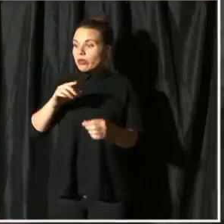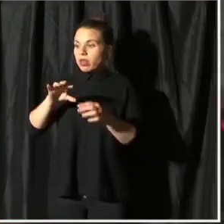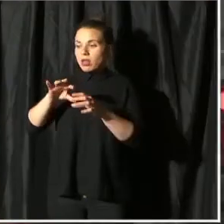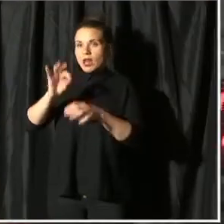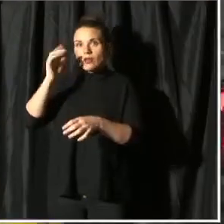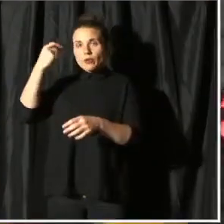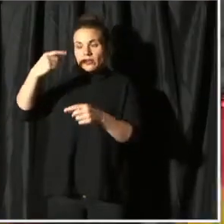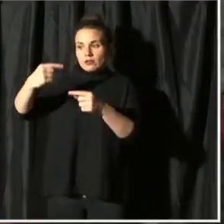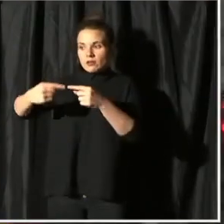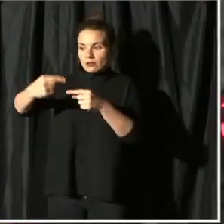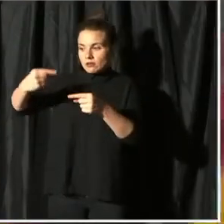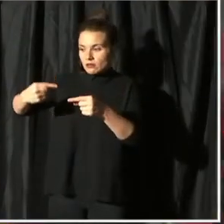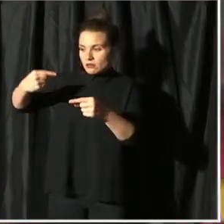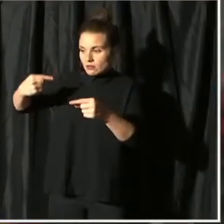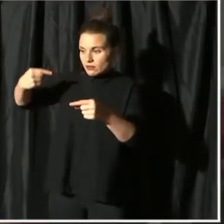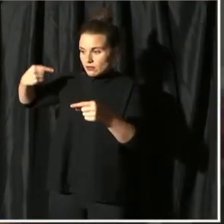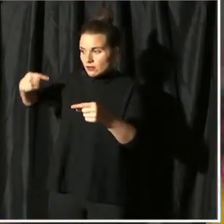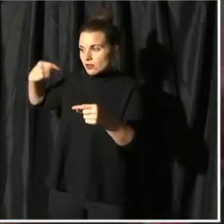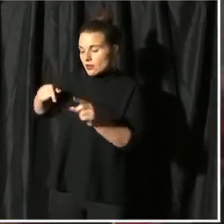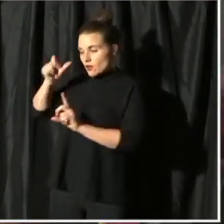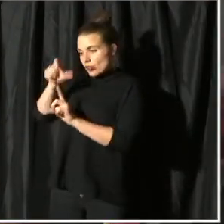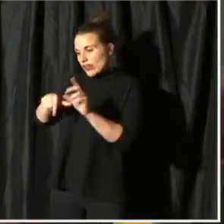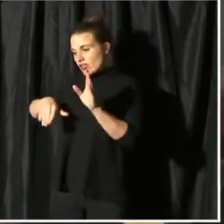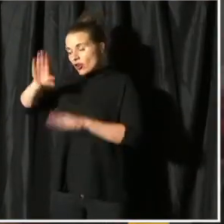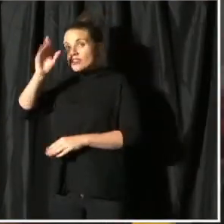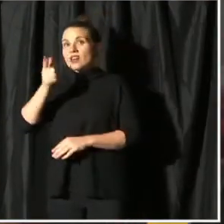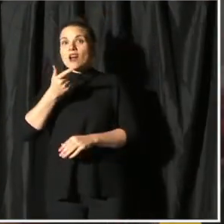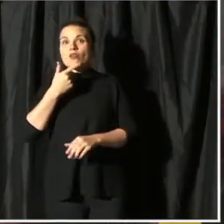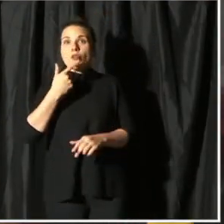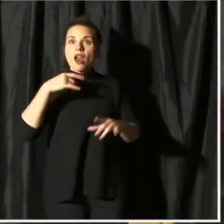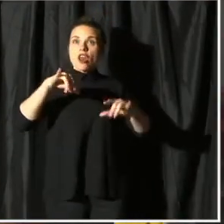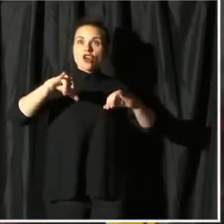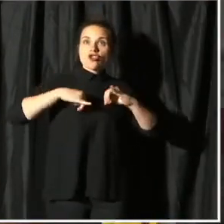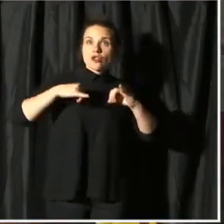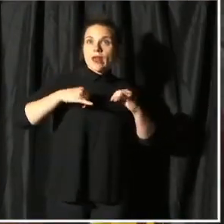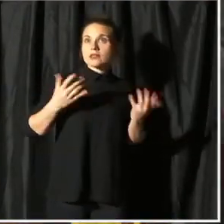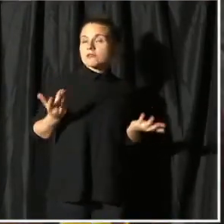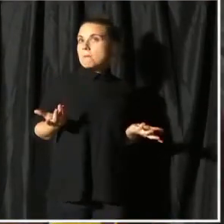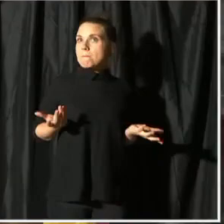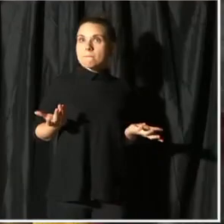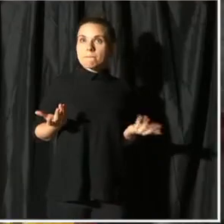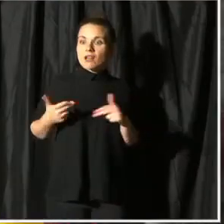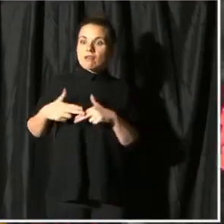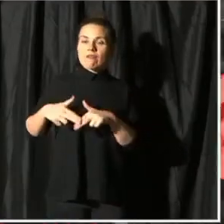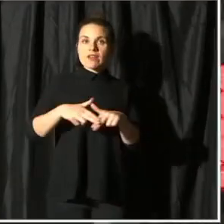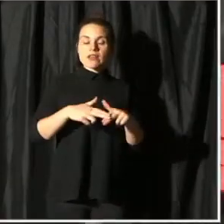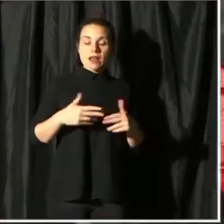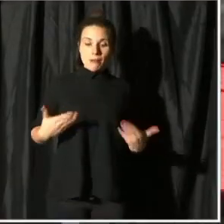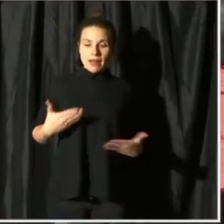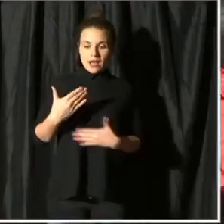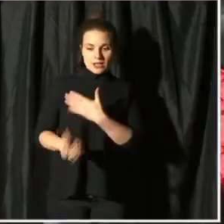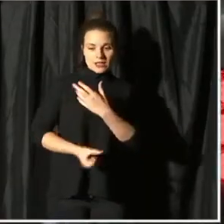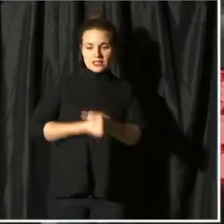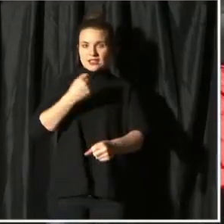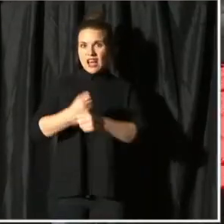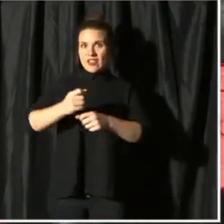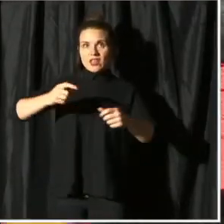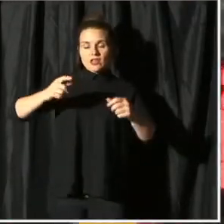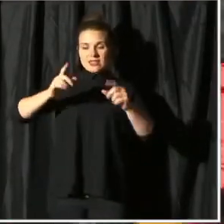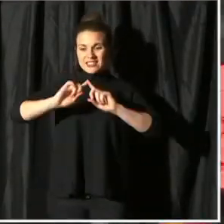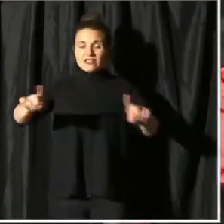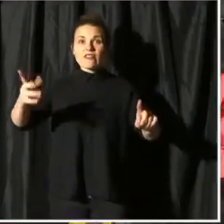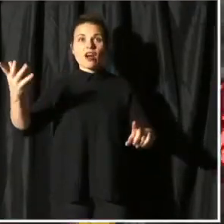qu'aucun candidat ne parle d'eux mais cette fois ci cette fois ci il ya une différence cette fois-ci